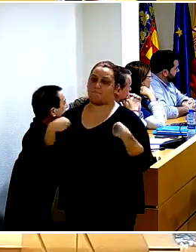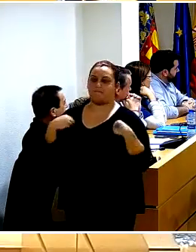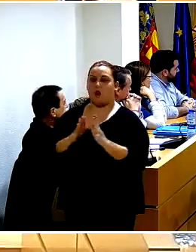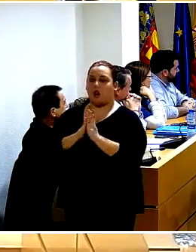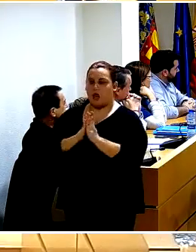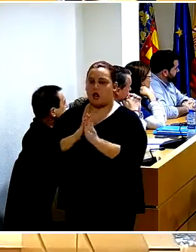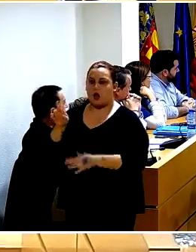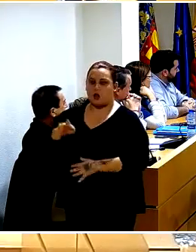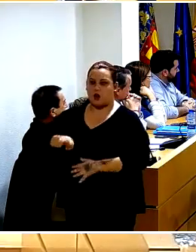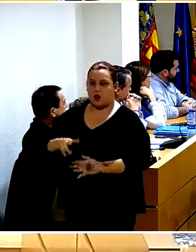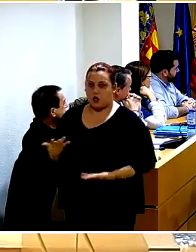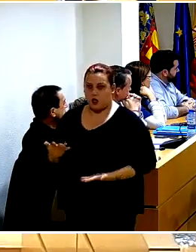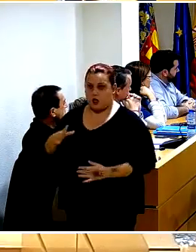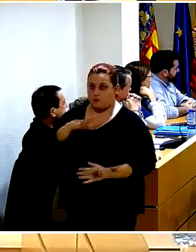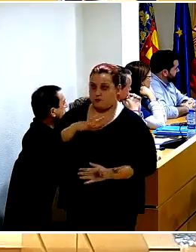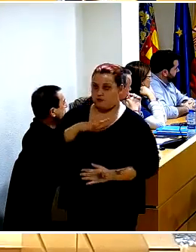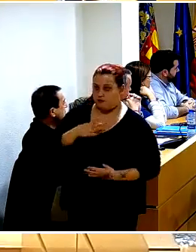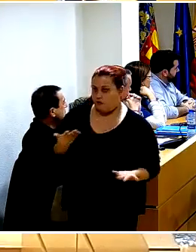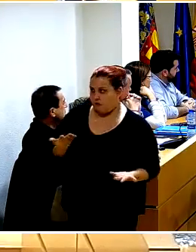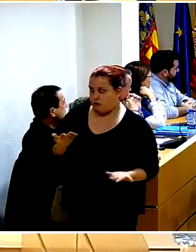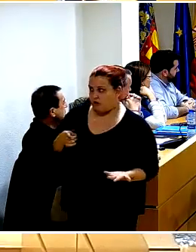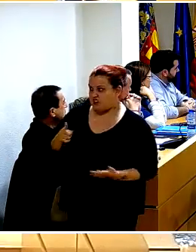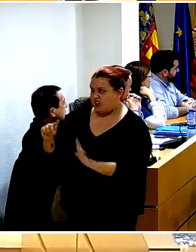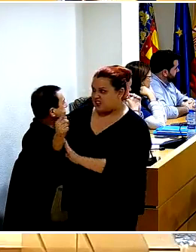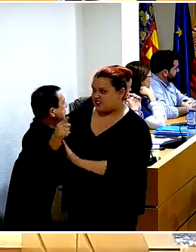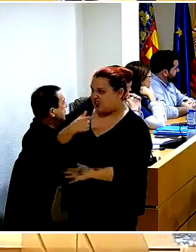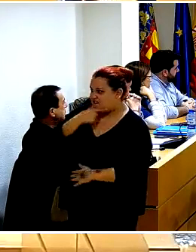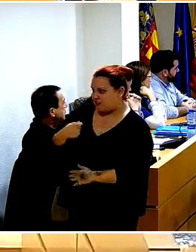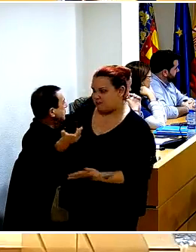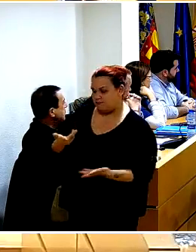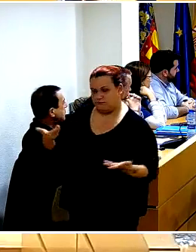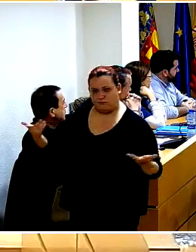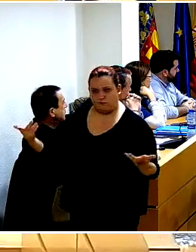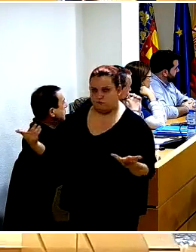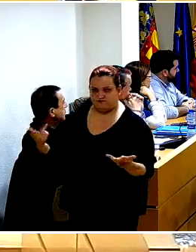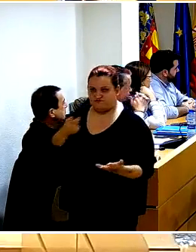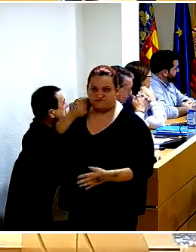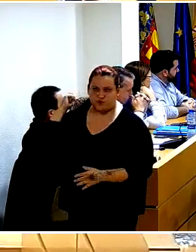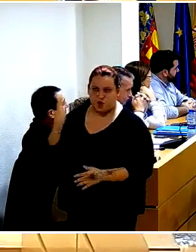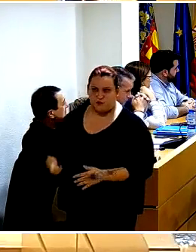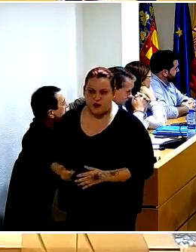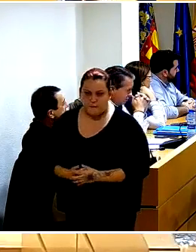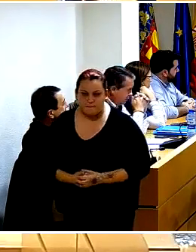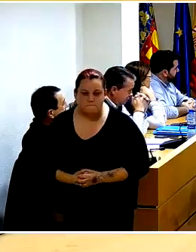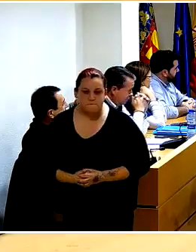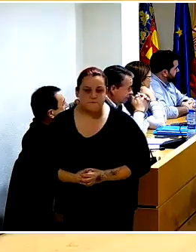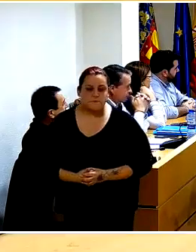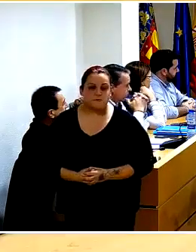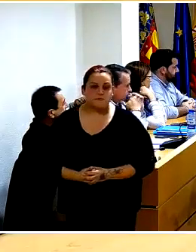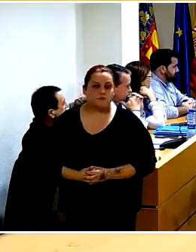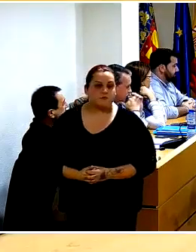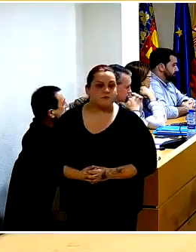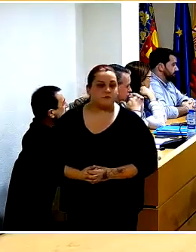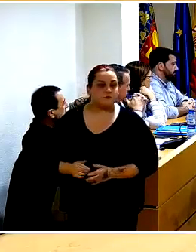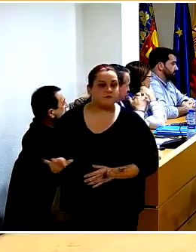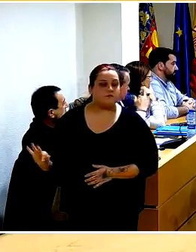vinga, continue vostè aixina, que per ahí va fos perfectament. Molt breu, per favor, perquè havien acabat el